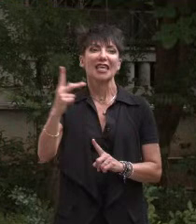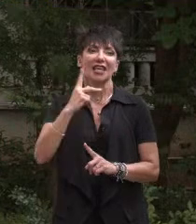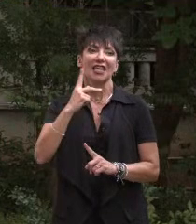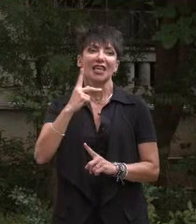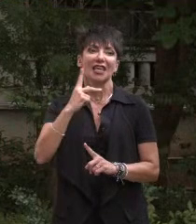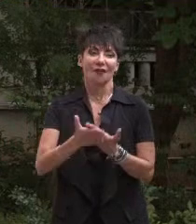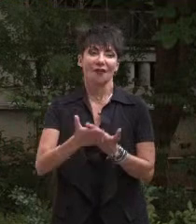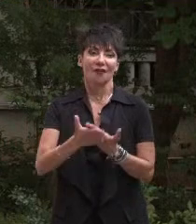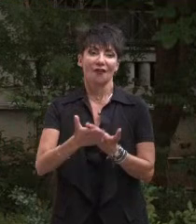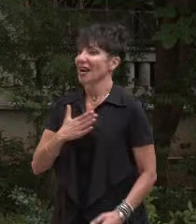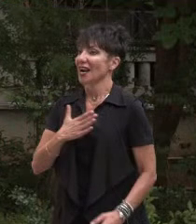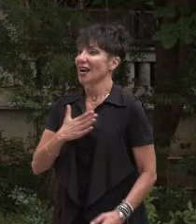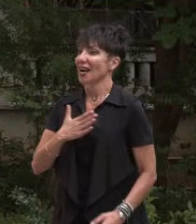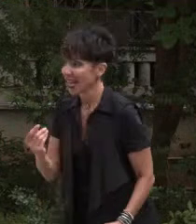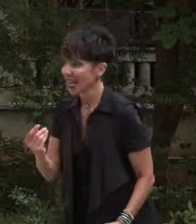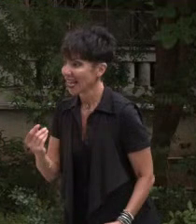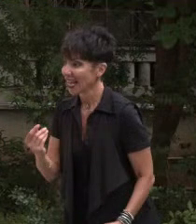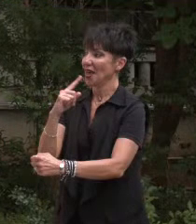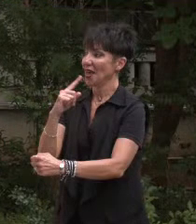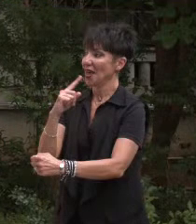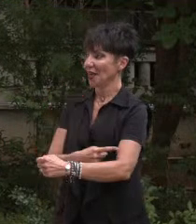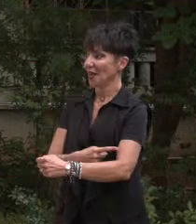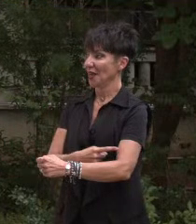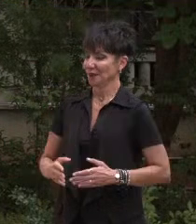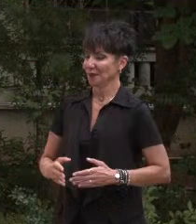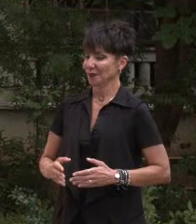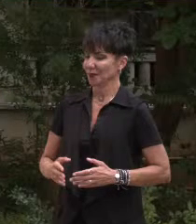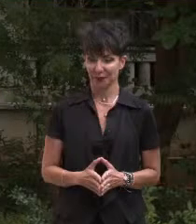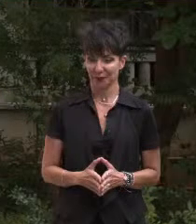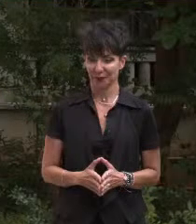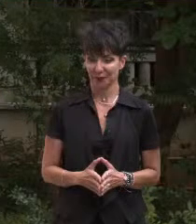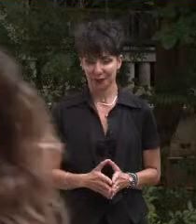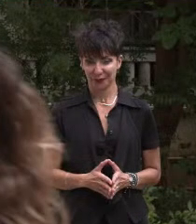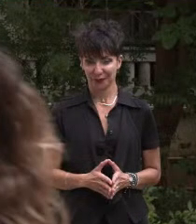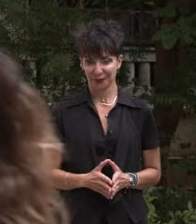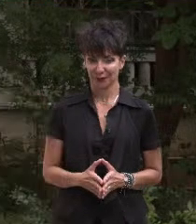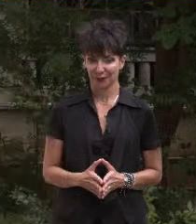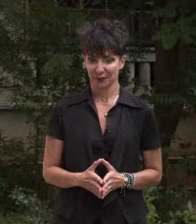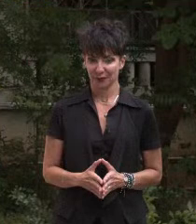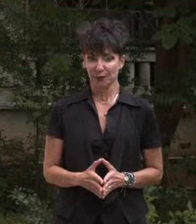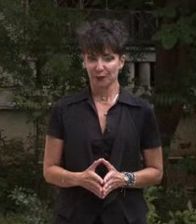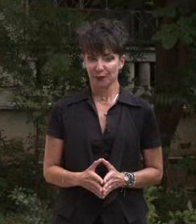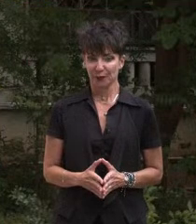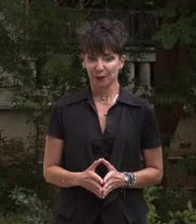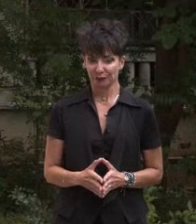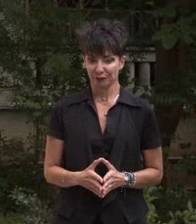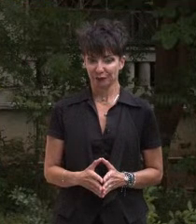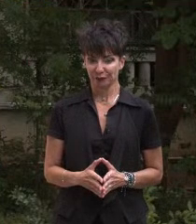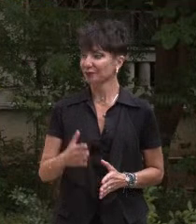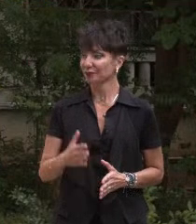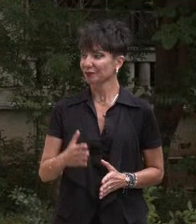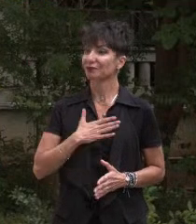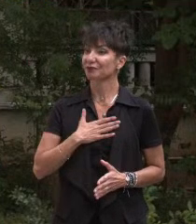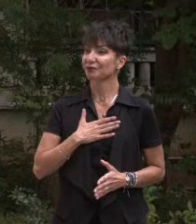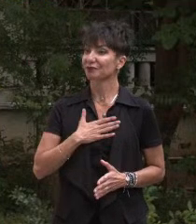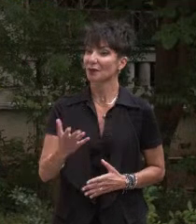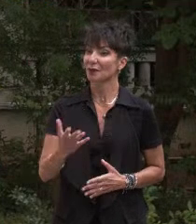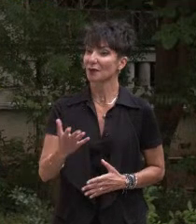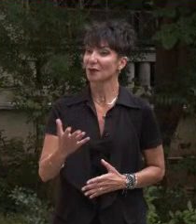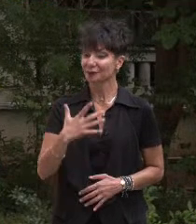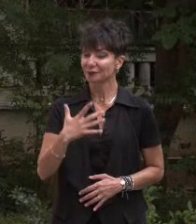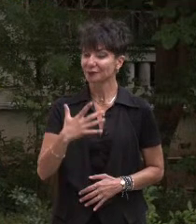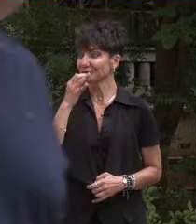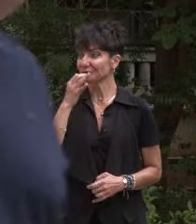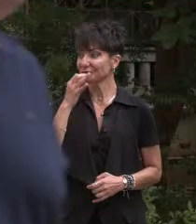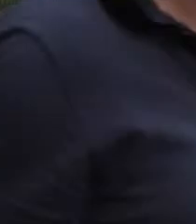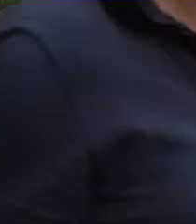Ερυθρό Σταυρό. Να είστε καλά, καλή δύναμη, είμαστε δίπλα σας. Ευχαριστώ πολύ, αγαπητέ Γιώργο μου. Ευχαριστώ πάρα πολύ. Να